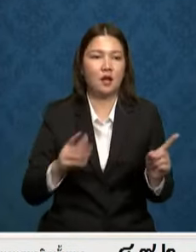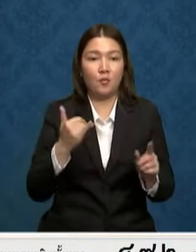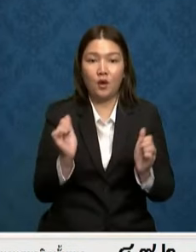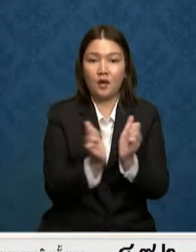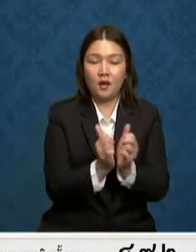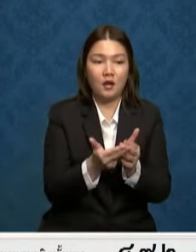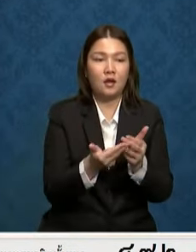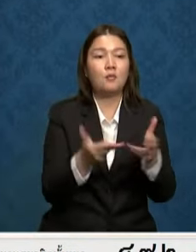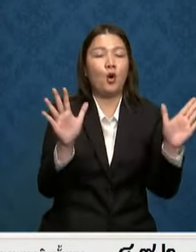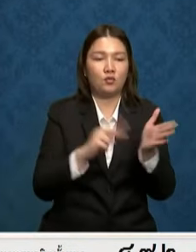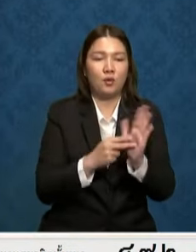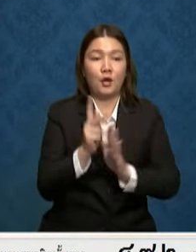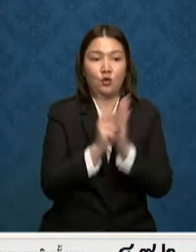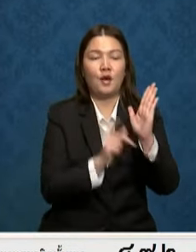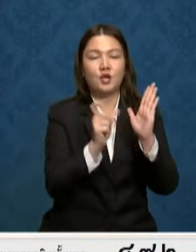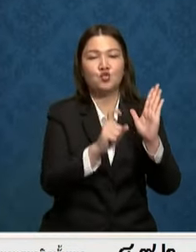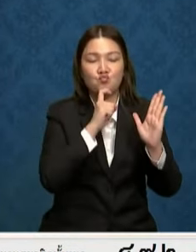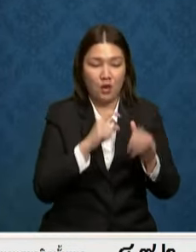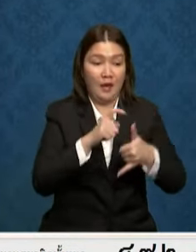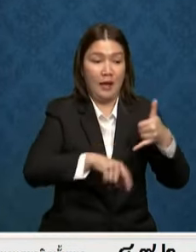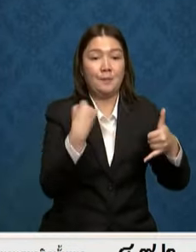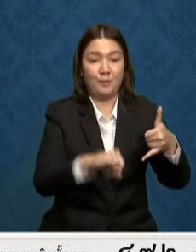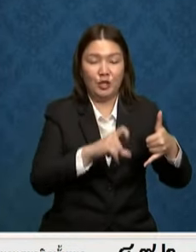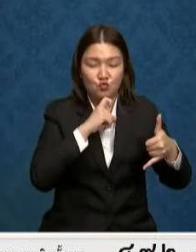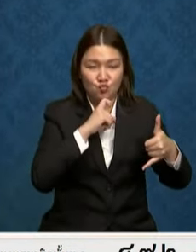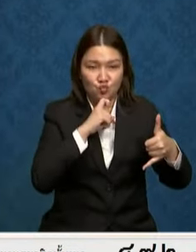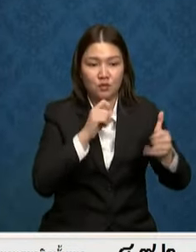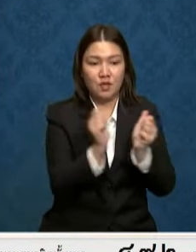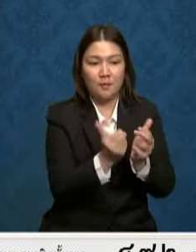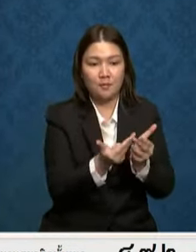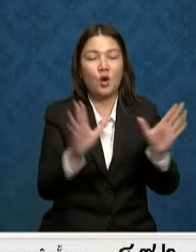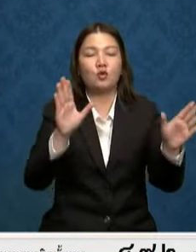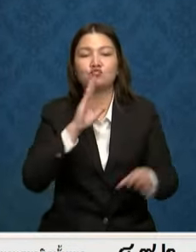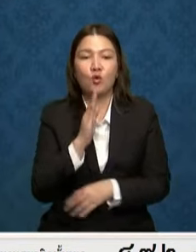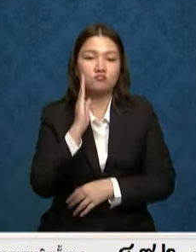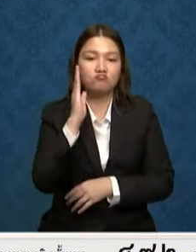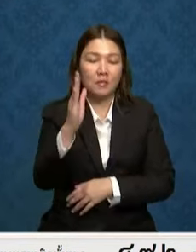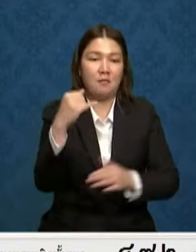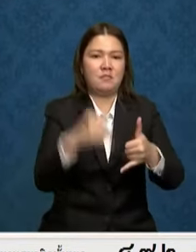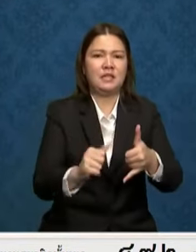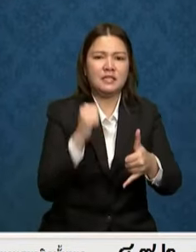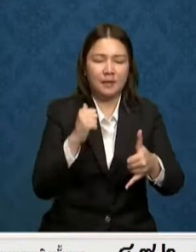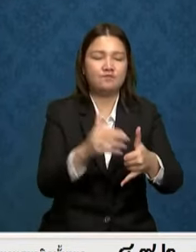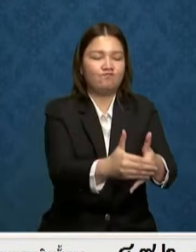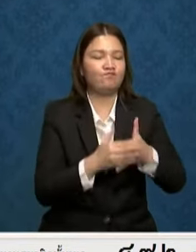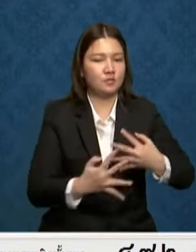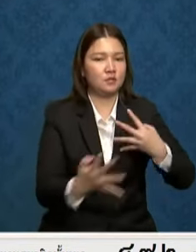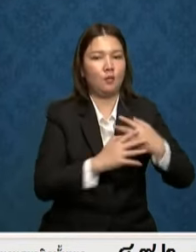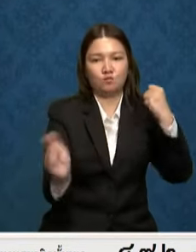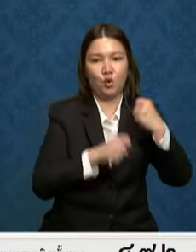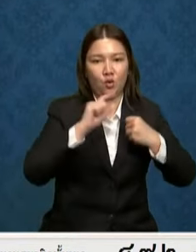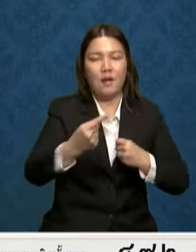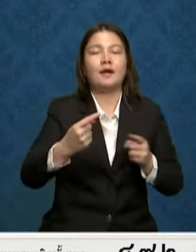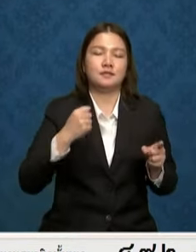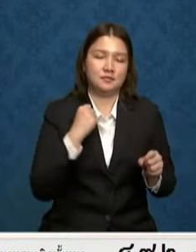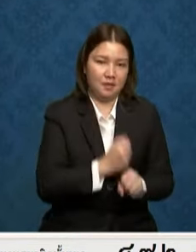หมายมันยังอยู่ความผิดยังอยู่พวที่ถูกนิรโทษกรรมแล้วถ้าเกิดออกมาแล้วกระทำผิดซ้ำอีกก็ยังสามารถถูกลงโทษได้อีกนะเพราะ